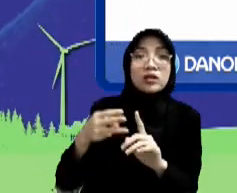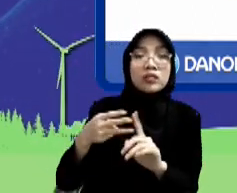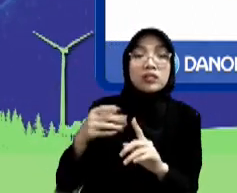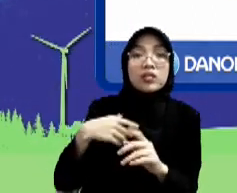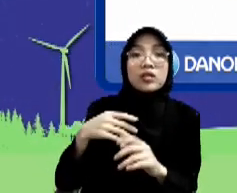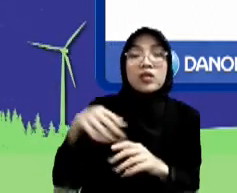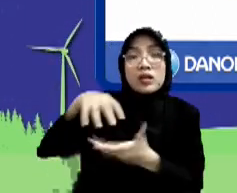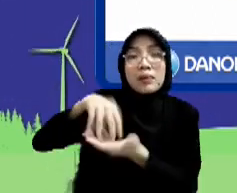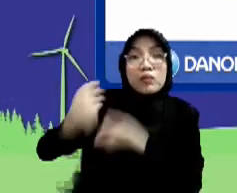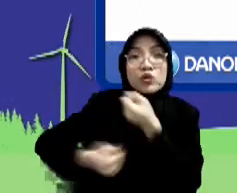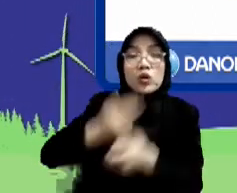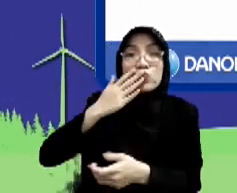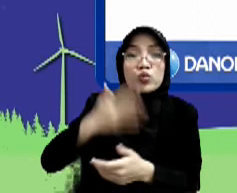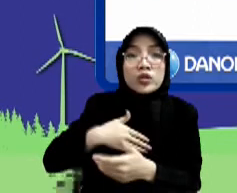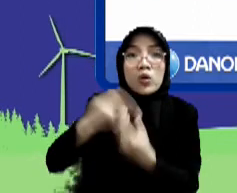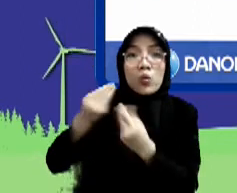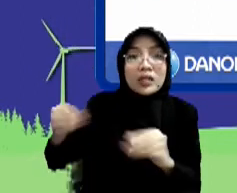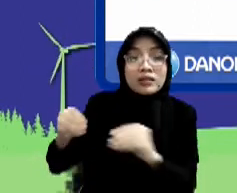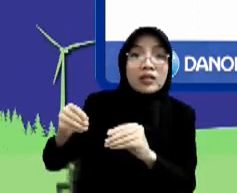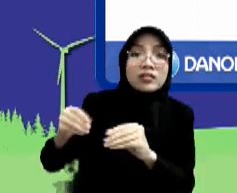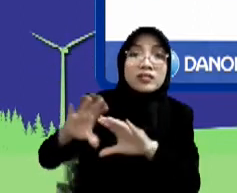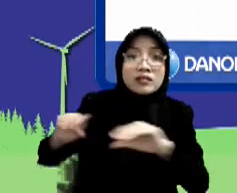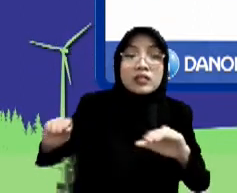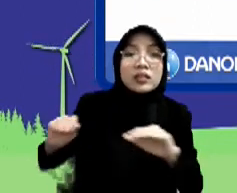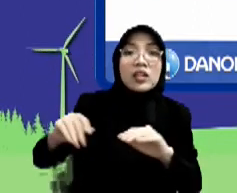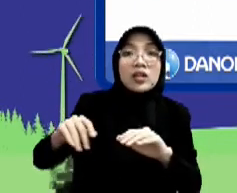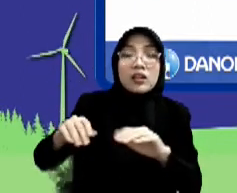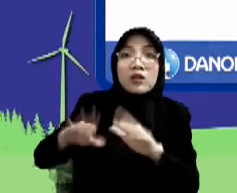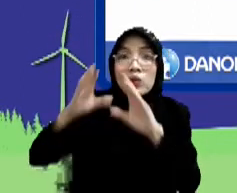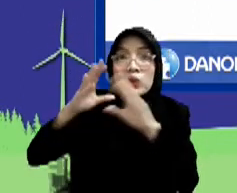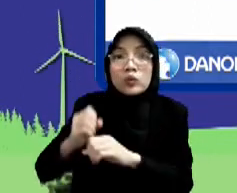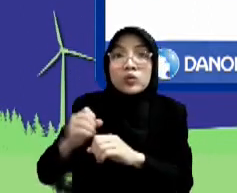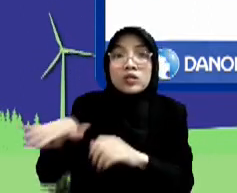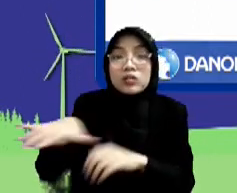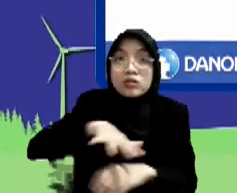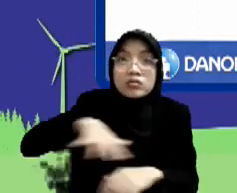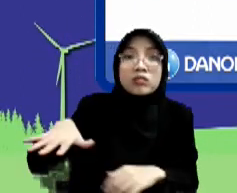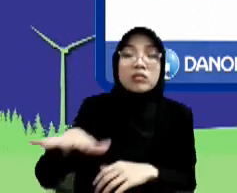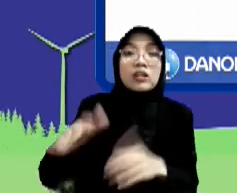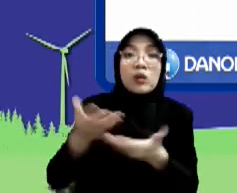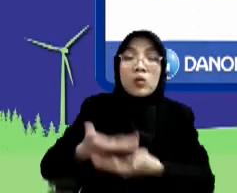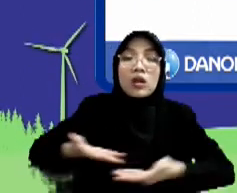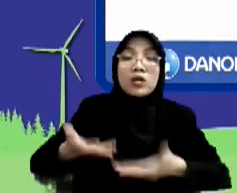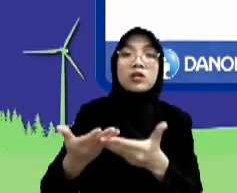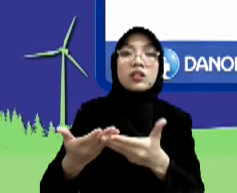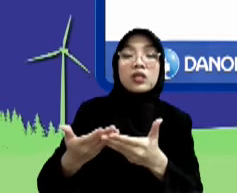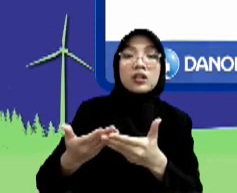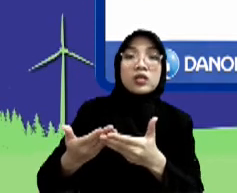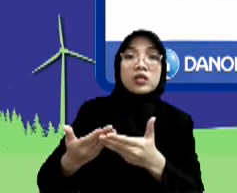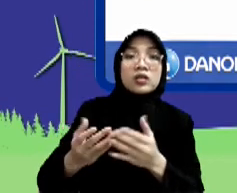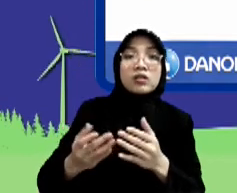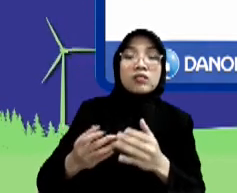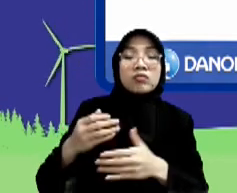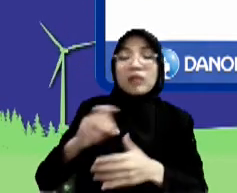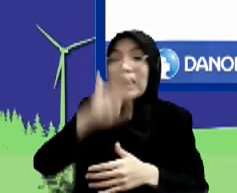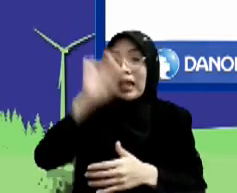company yang memang punya performance dalam hal Economic eh eh sorry environmental social accountability governance dan lain sebagainya dan itu